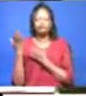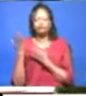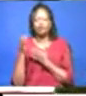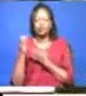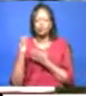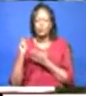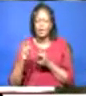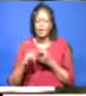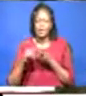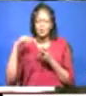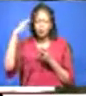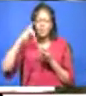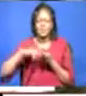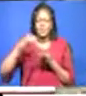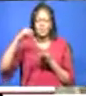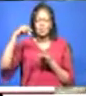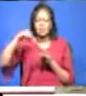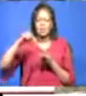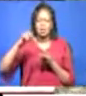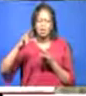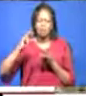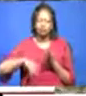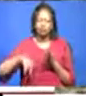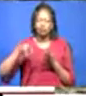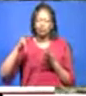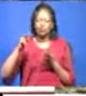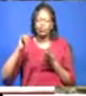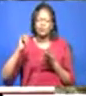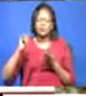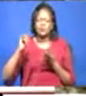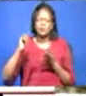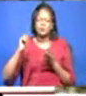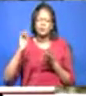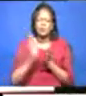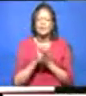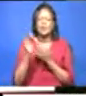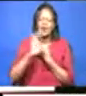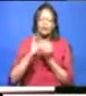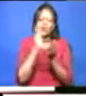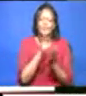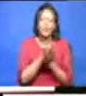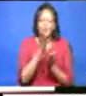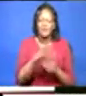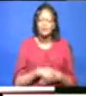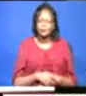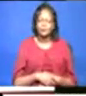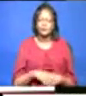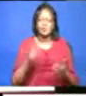Saudi, Qatar, Kuwait na mataifa mengine ya Mashariki ya Kati itahifadhiwa humo. The Department of